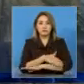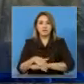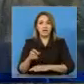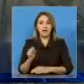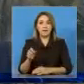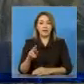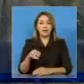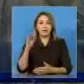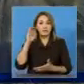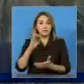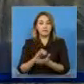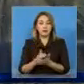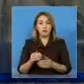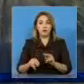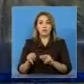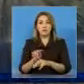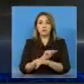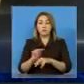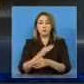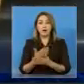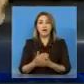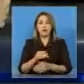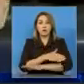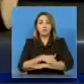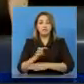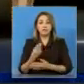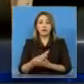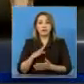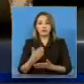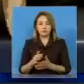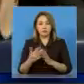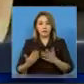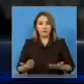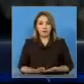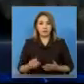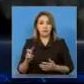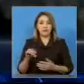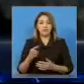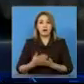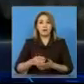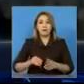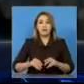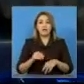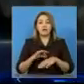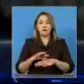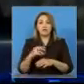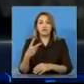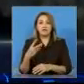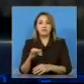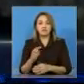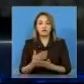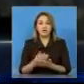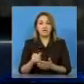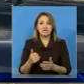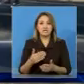мы ознакомились с ходом работы капитального ремонта на улице Сатпаева, который находится в жилом массиве Каргалинская. Здесь прокладывается два слоя асфальта.